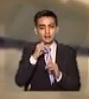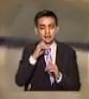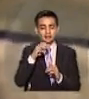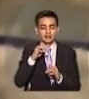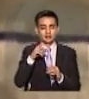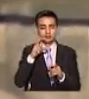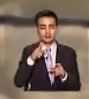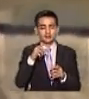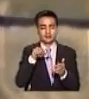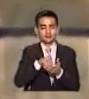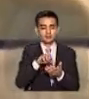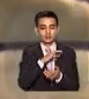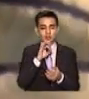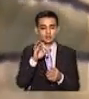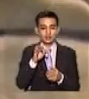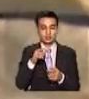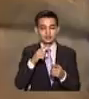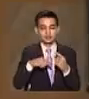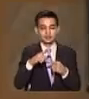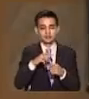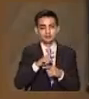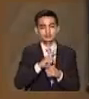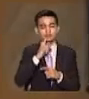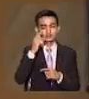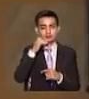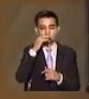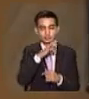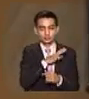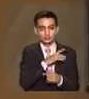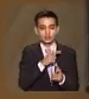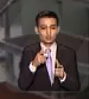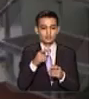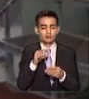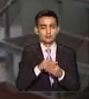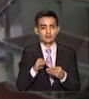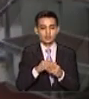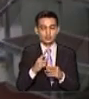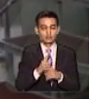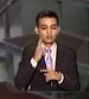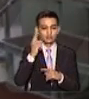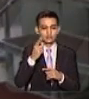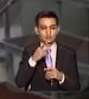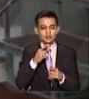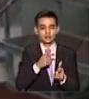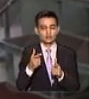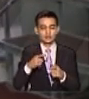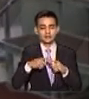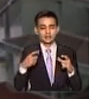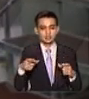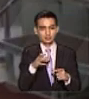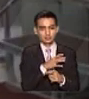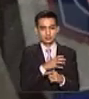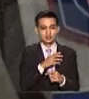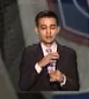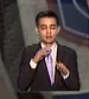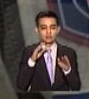Хейк, которым в октябре не удалось добраться до Международной космической станции, готовы к новому полету. Они уже сдали контрольные экзамены в «Звездном